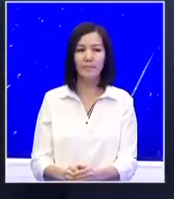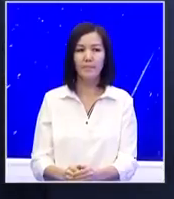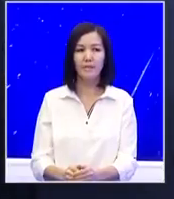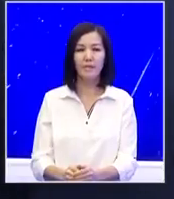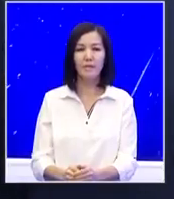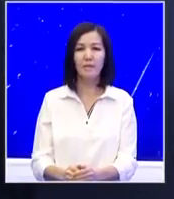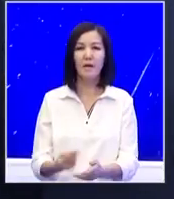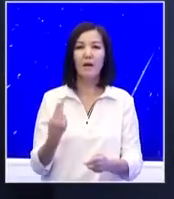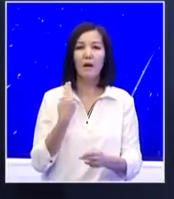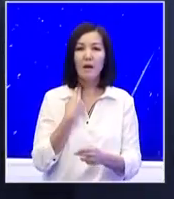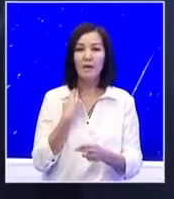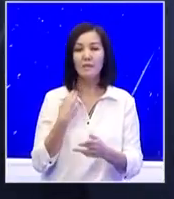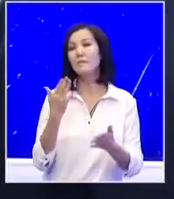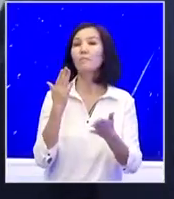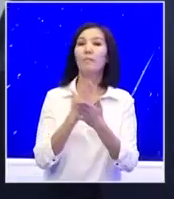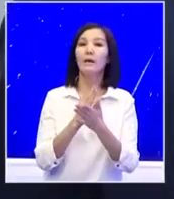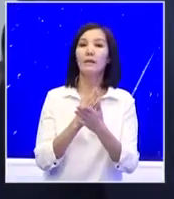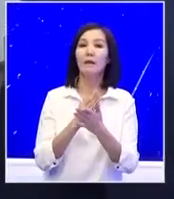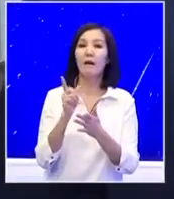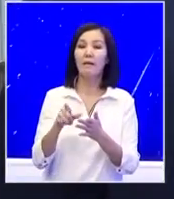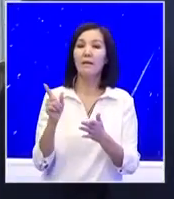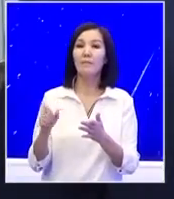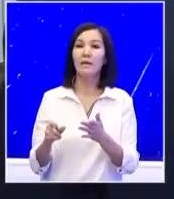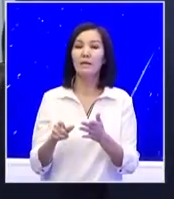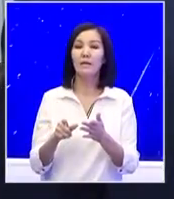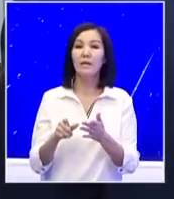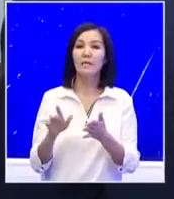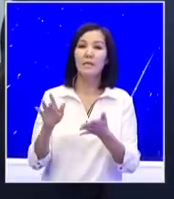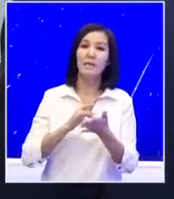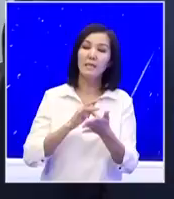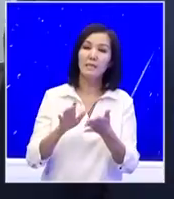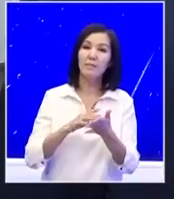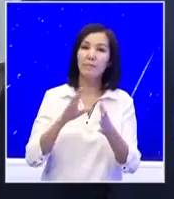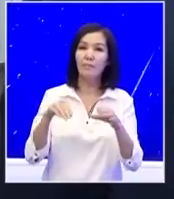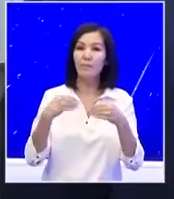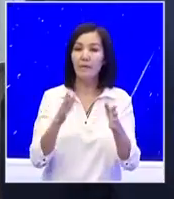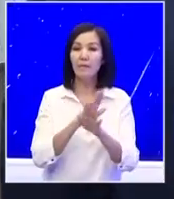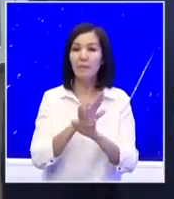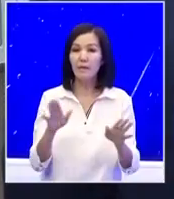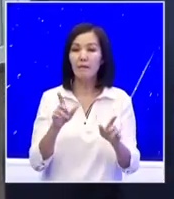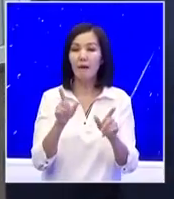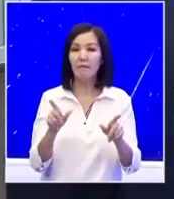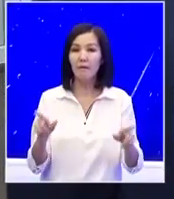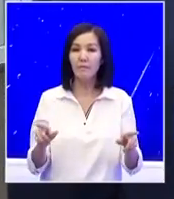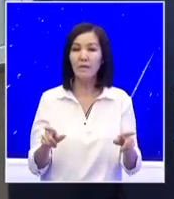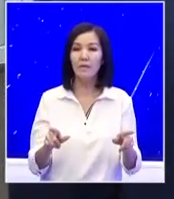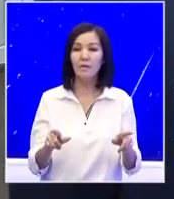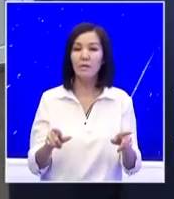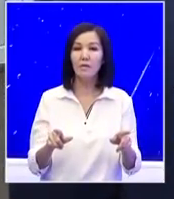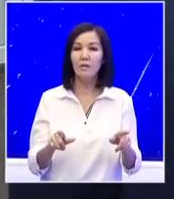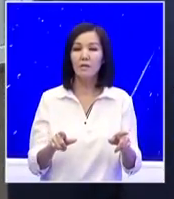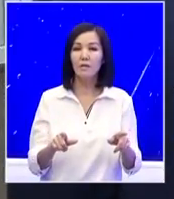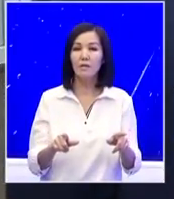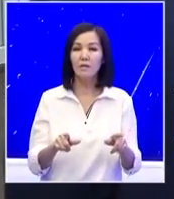Бюджетке қарызы барлар, салық есептегін тапсырмағандар және де көп жағдайда көлік құралын төлемеген